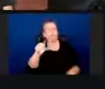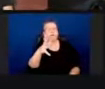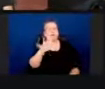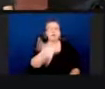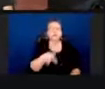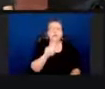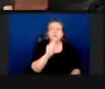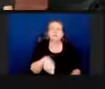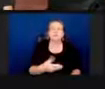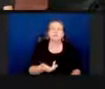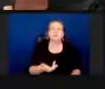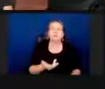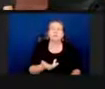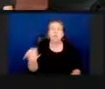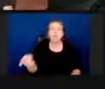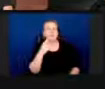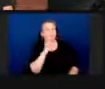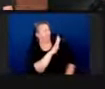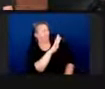nikajiuliza kwa kweli